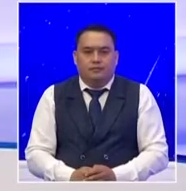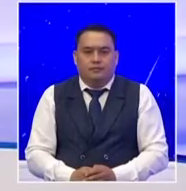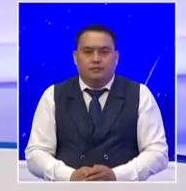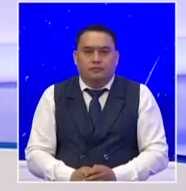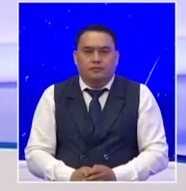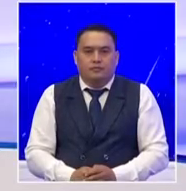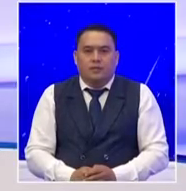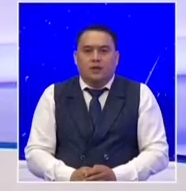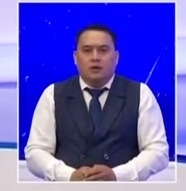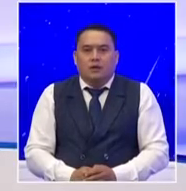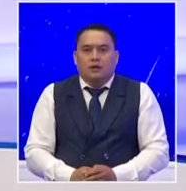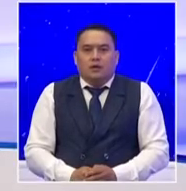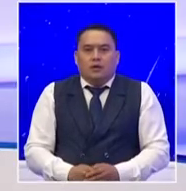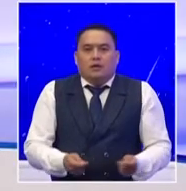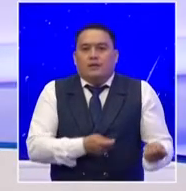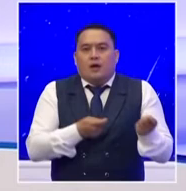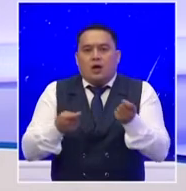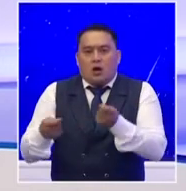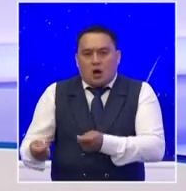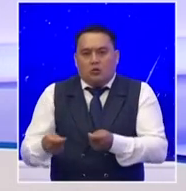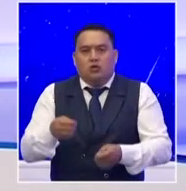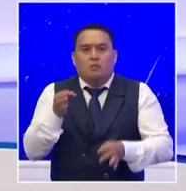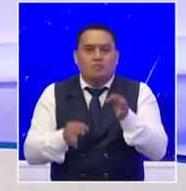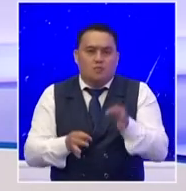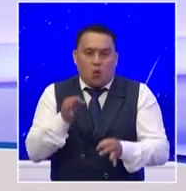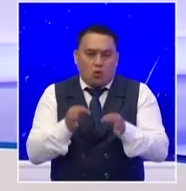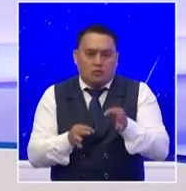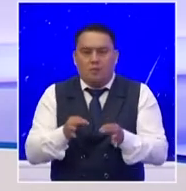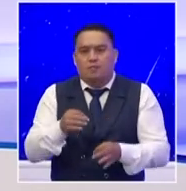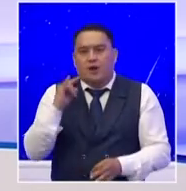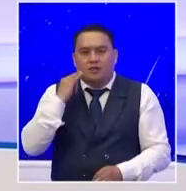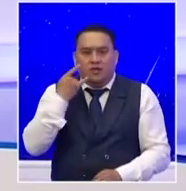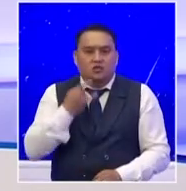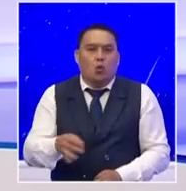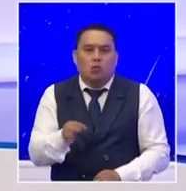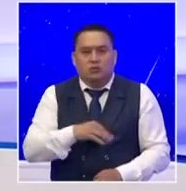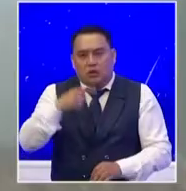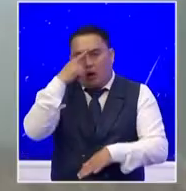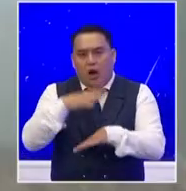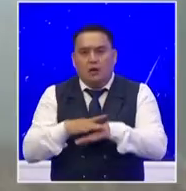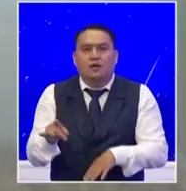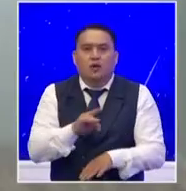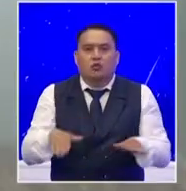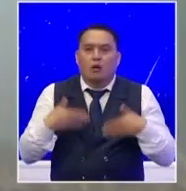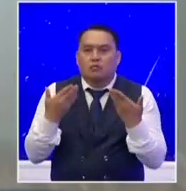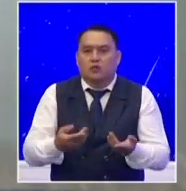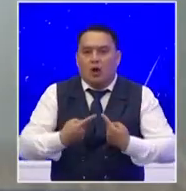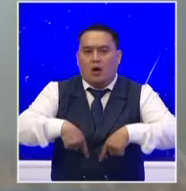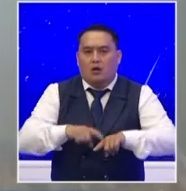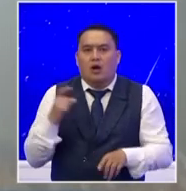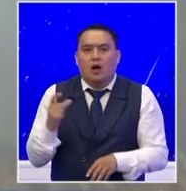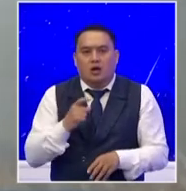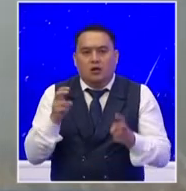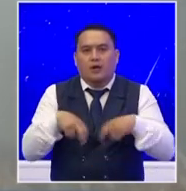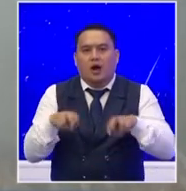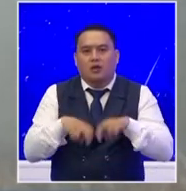Непростая ситуация сложилась с поставками льготных горюче-смазочных материалов в Павлодарской области. Акимат региона обратился в департамент по